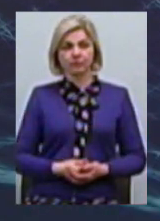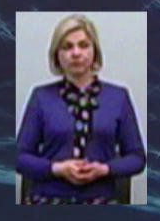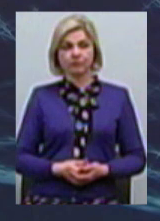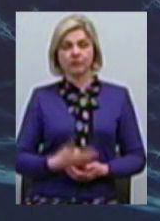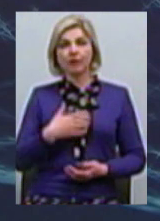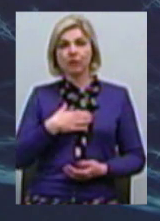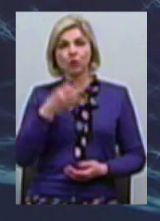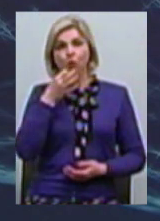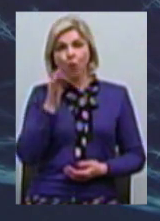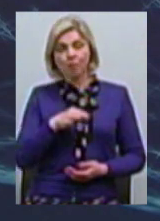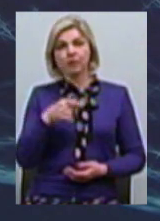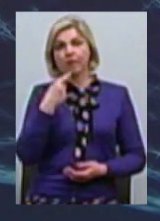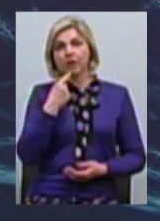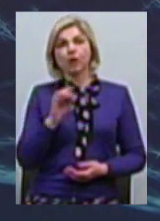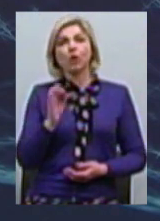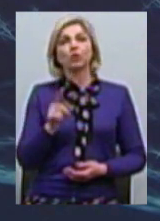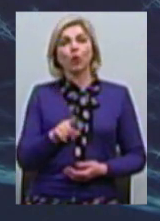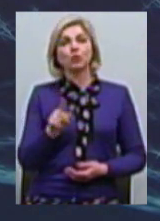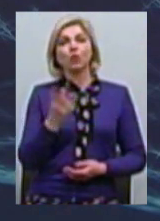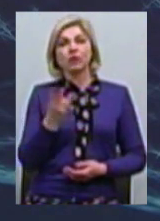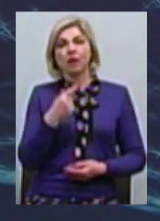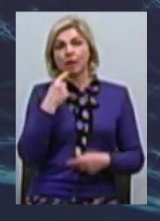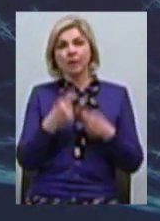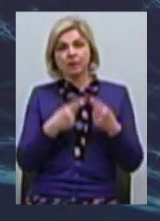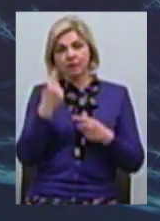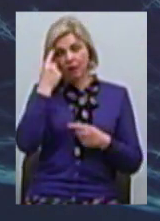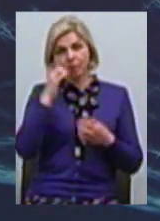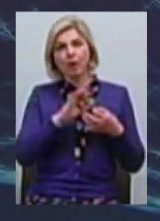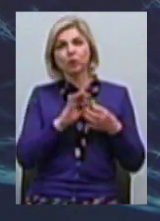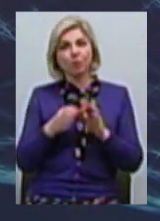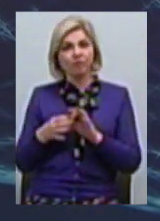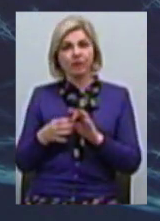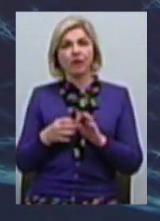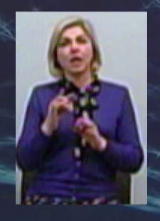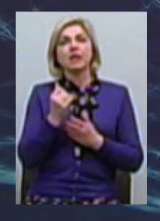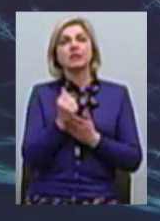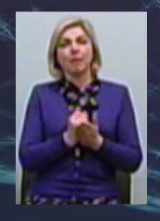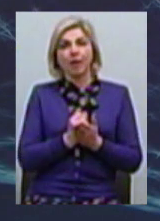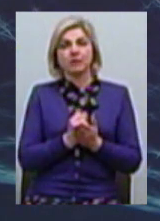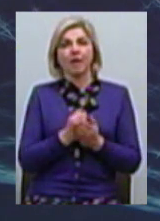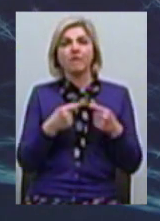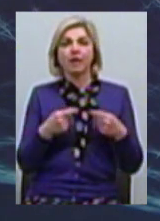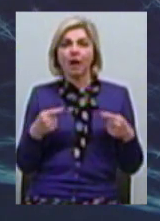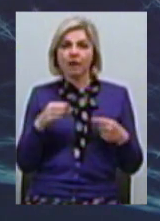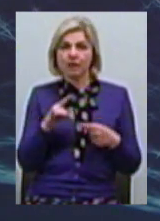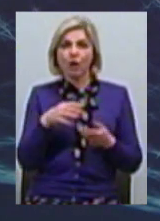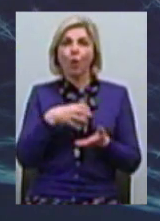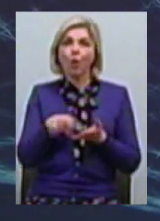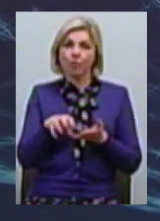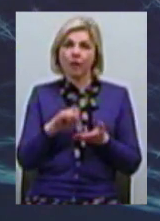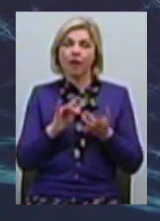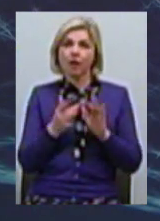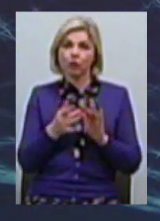наш опыт и говорит о том, что надо постоянно продумывать и запасные варианты с копией